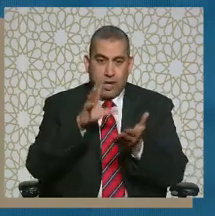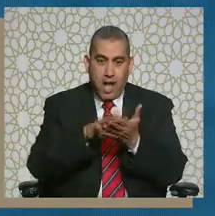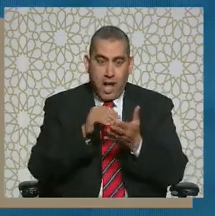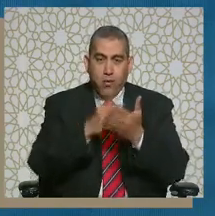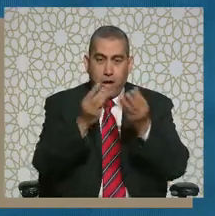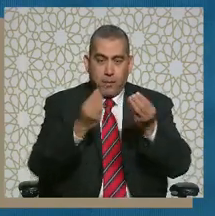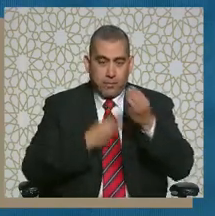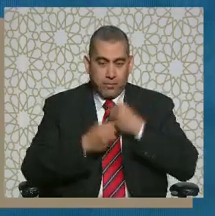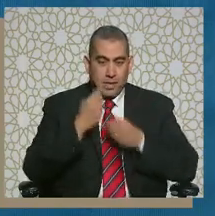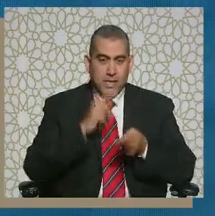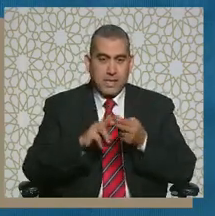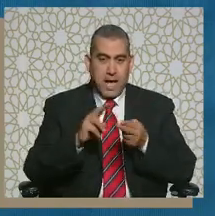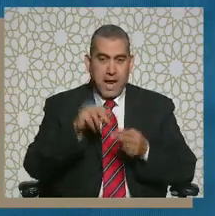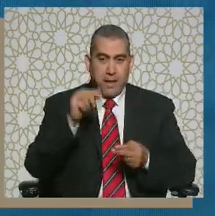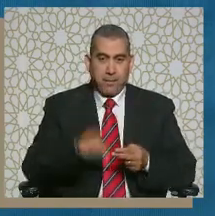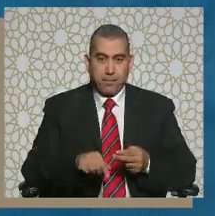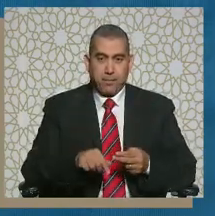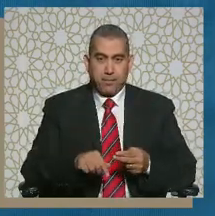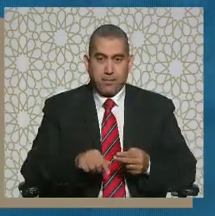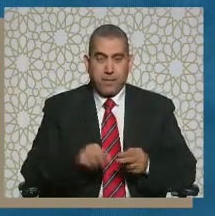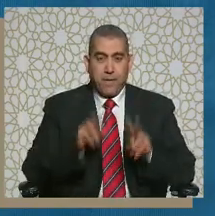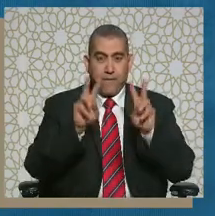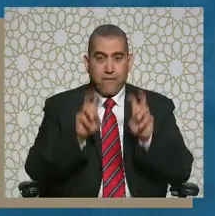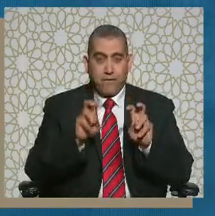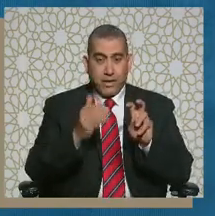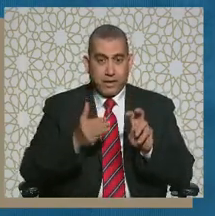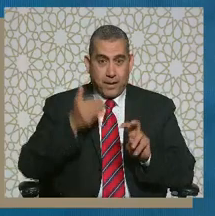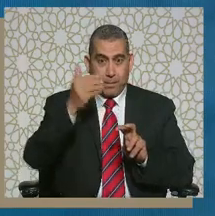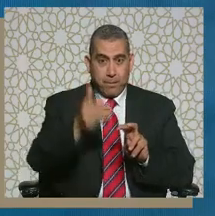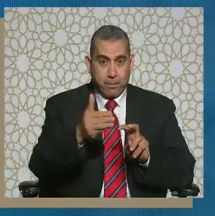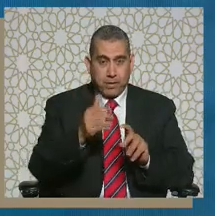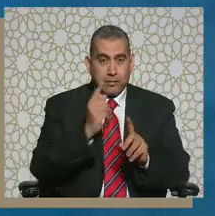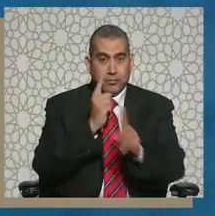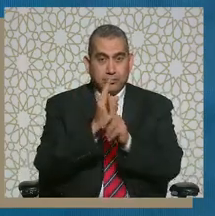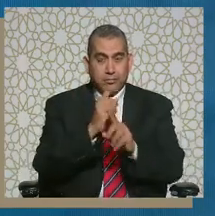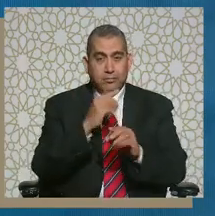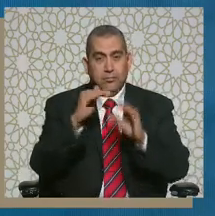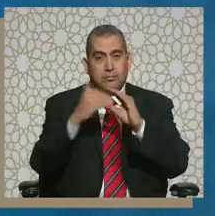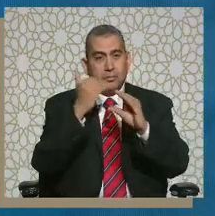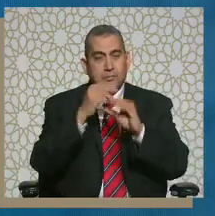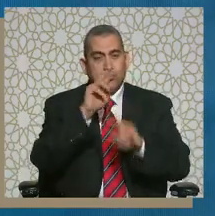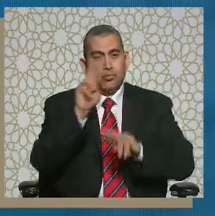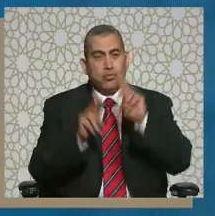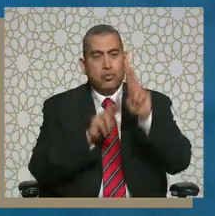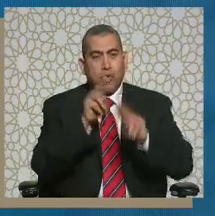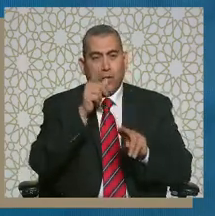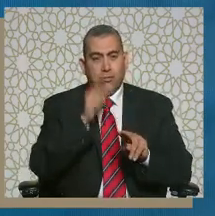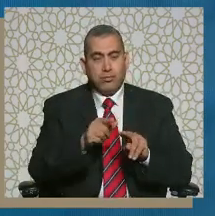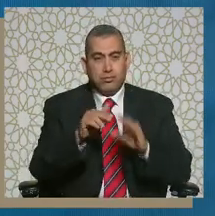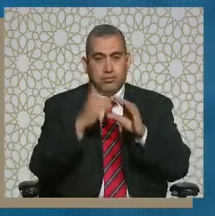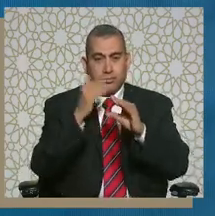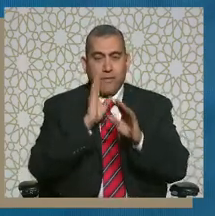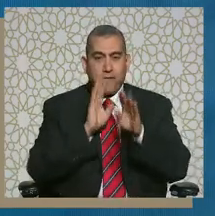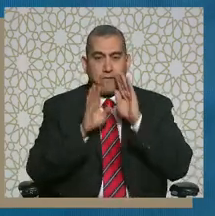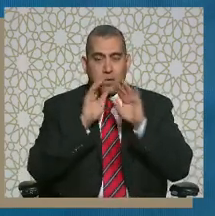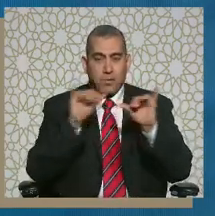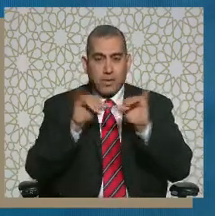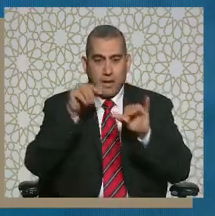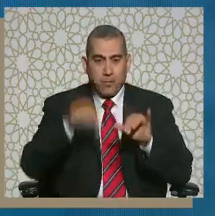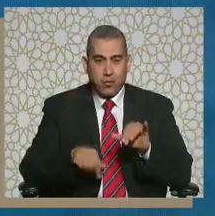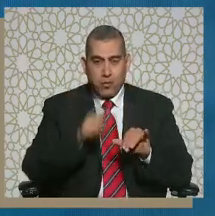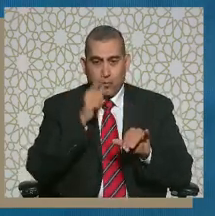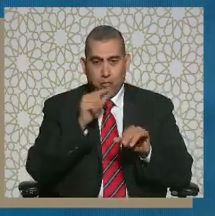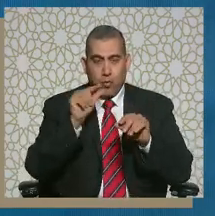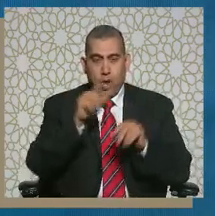جميعا بالسلام بعد الفاصل نلتقي باسئلتي اناها على صفحتنا صفحه برنامج ولا